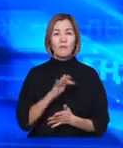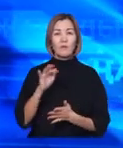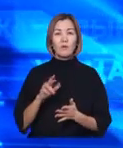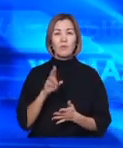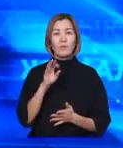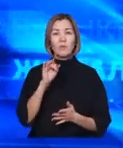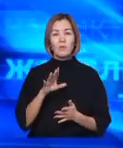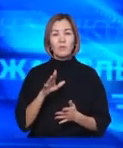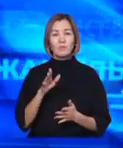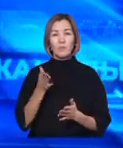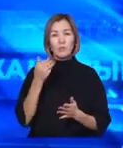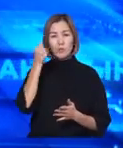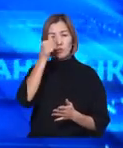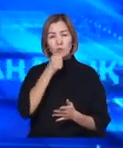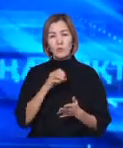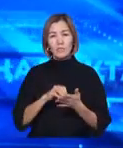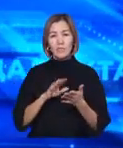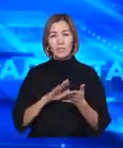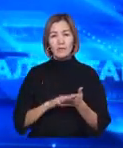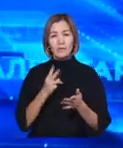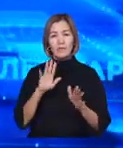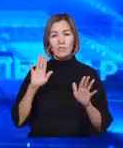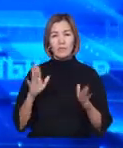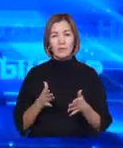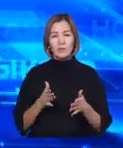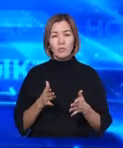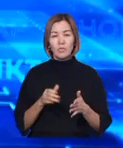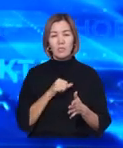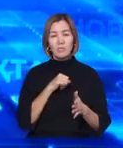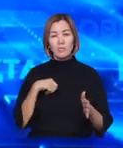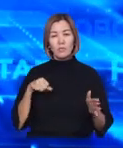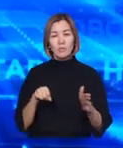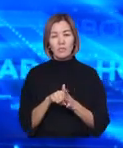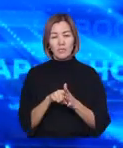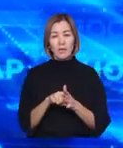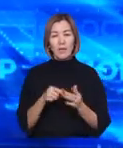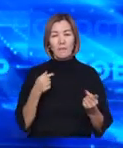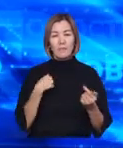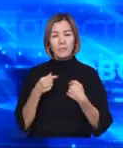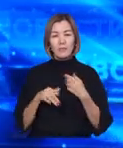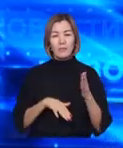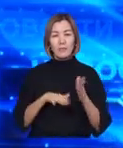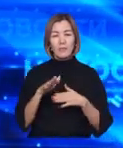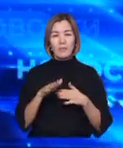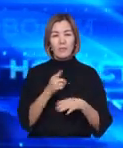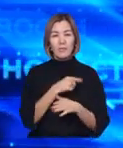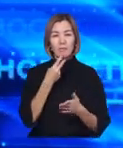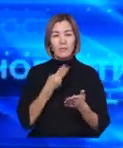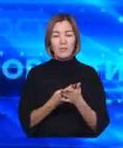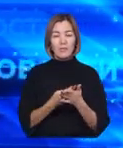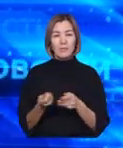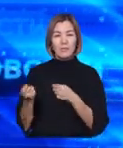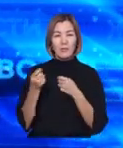В городе Кунаев за прошлый год зарегистрировано 2 случая попытки суицида. Пострадавших подростков госпитализировали и